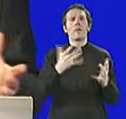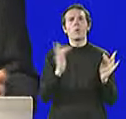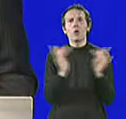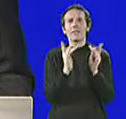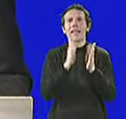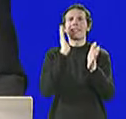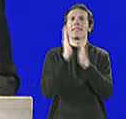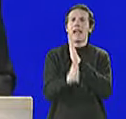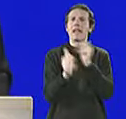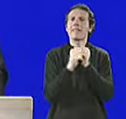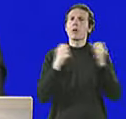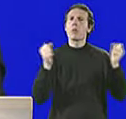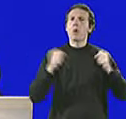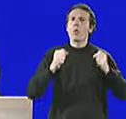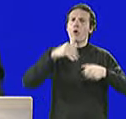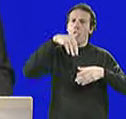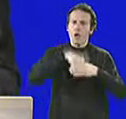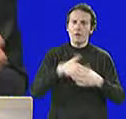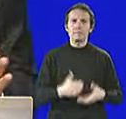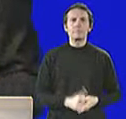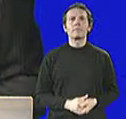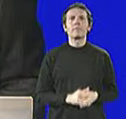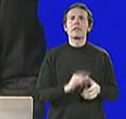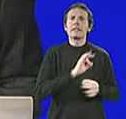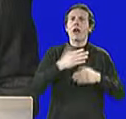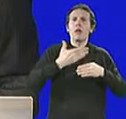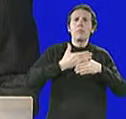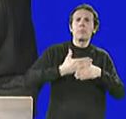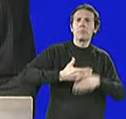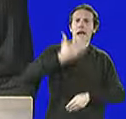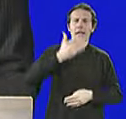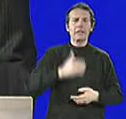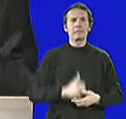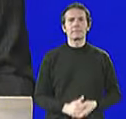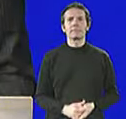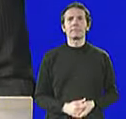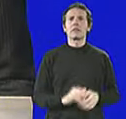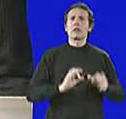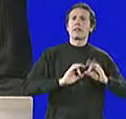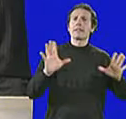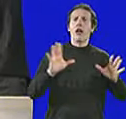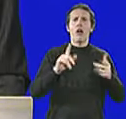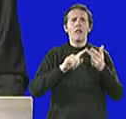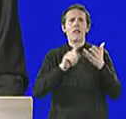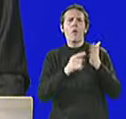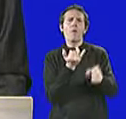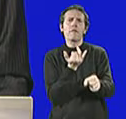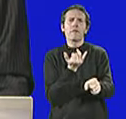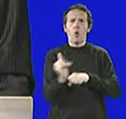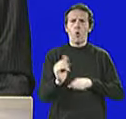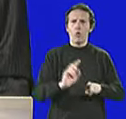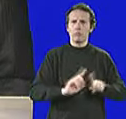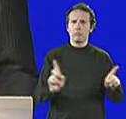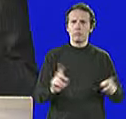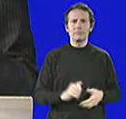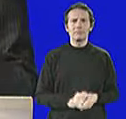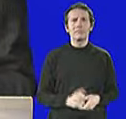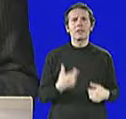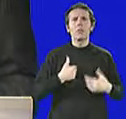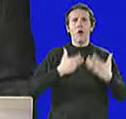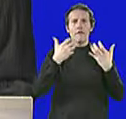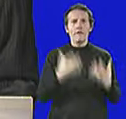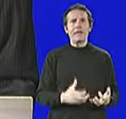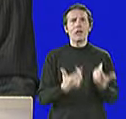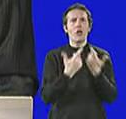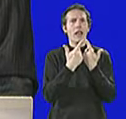sans protocole, sans barrière, sans faux-semblant. Je veux être